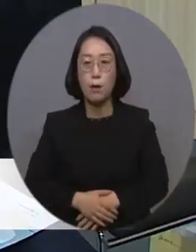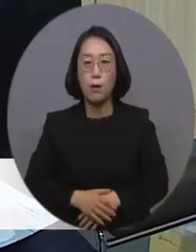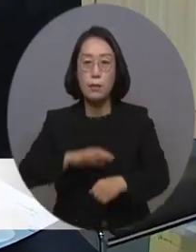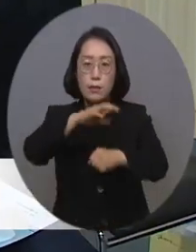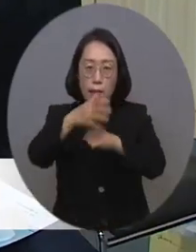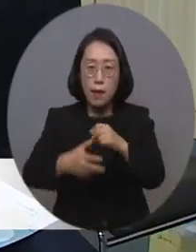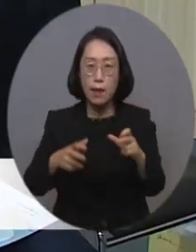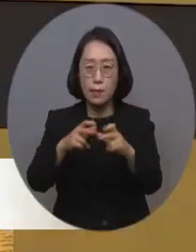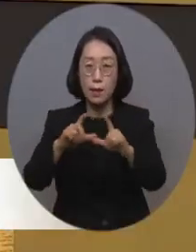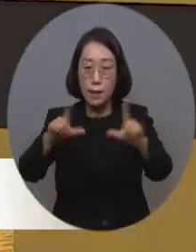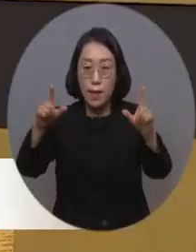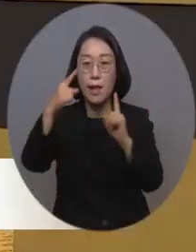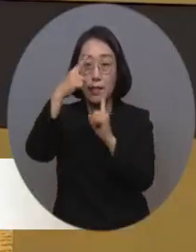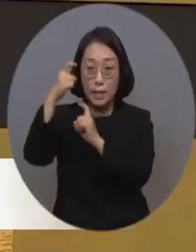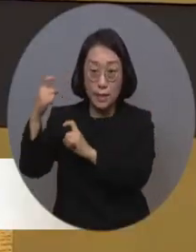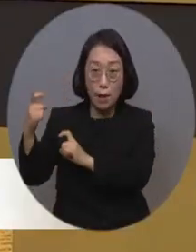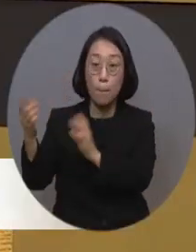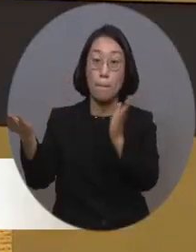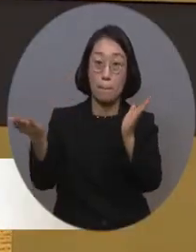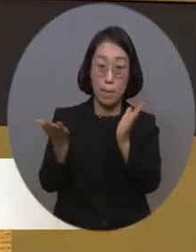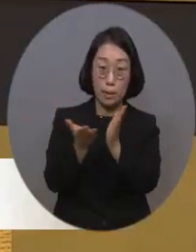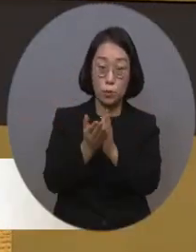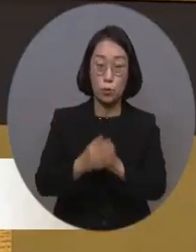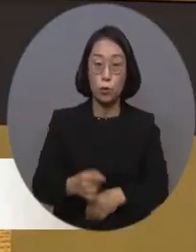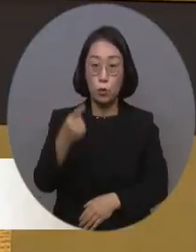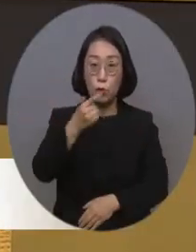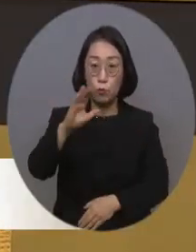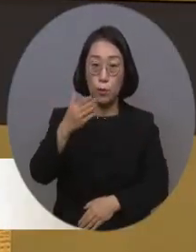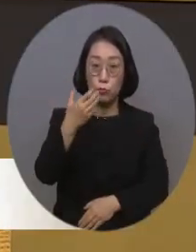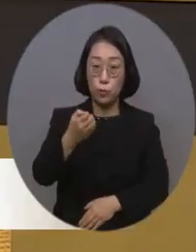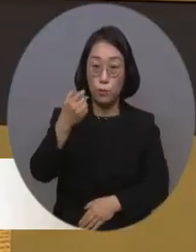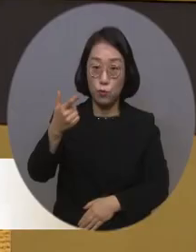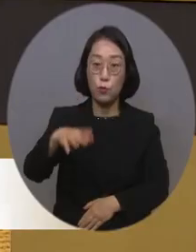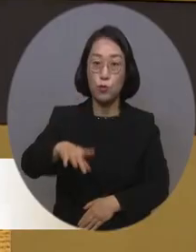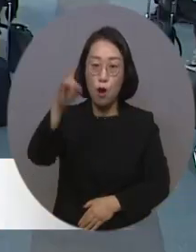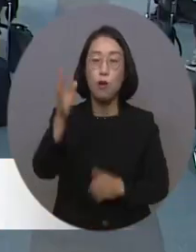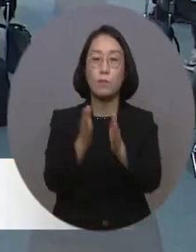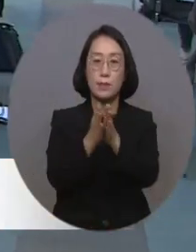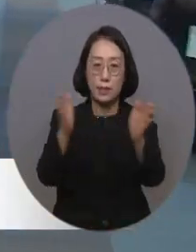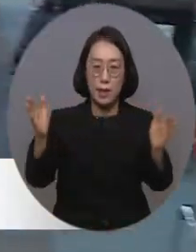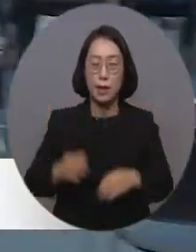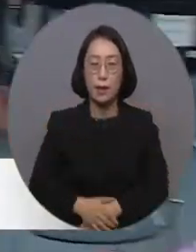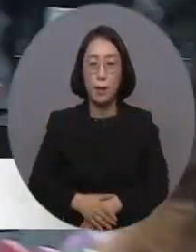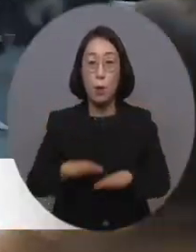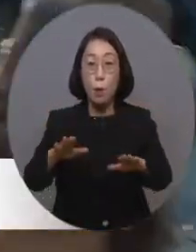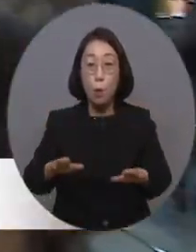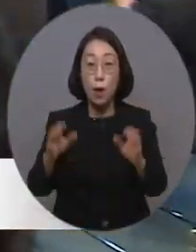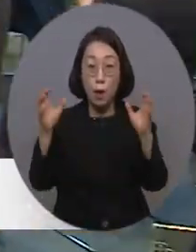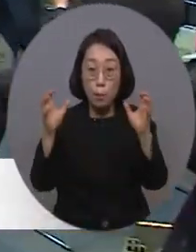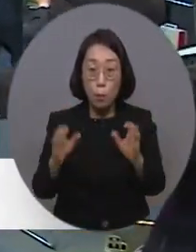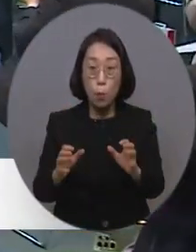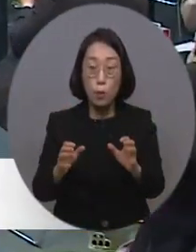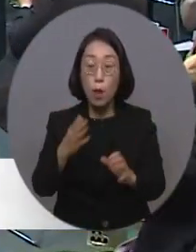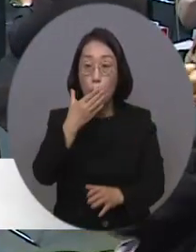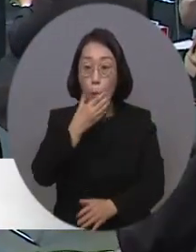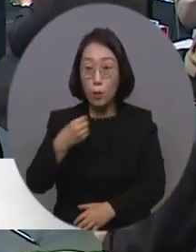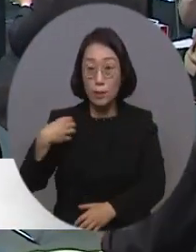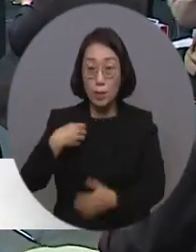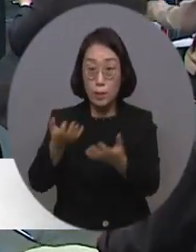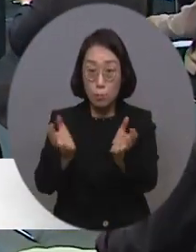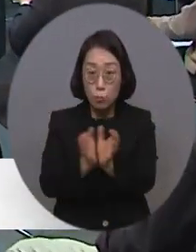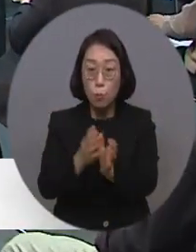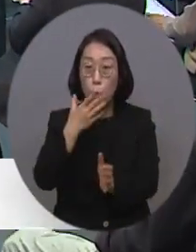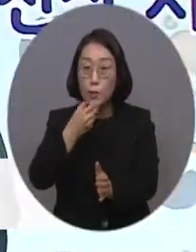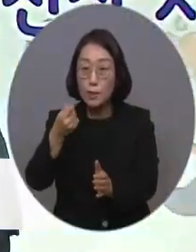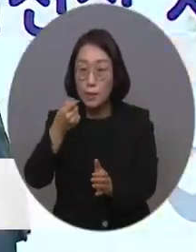세계 장애인의 날을 기념하기 위해 1996년 시작됐습니다. 올해 행사는 보건복지부와 복지TV 등이